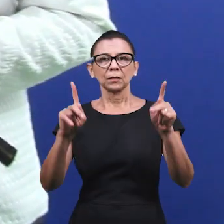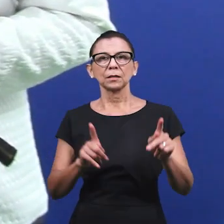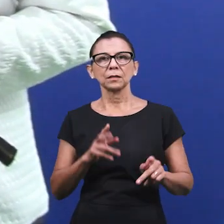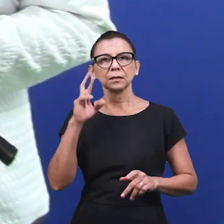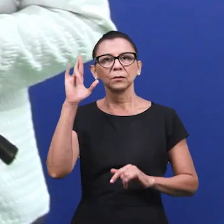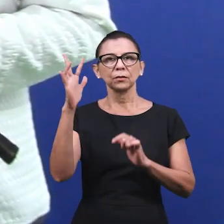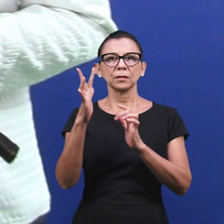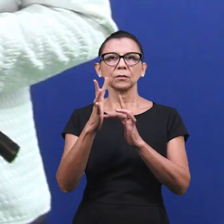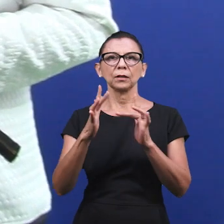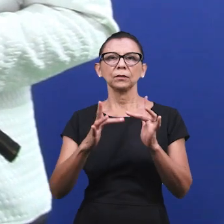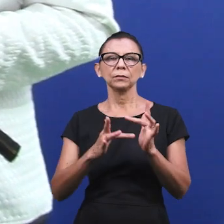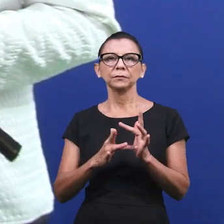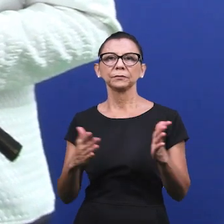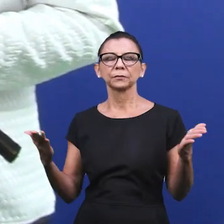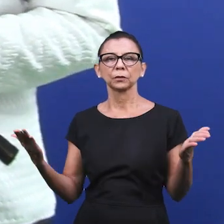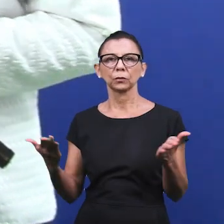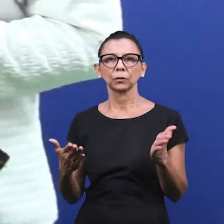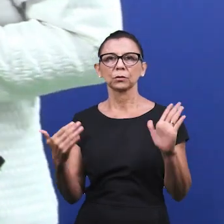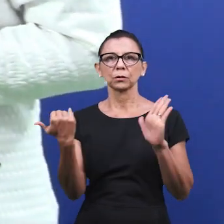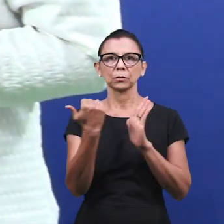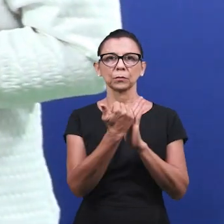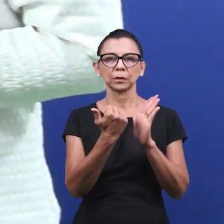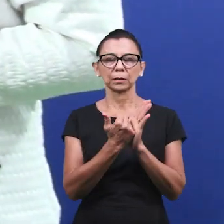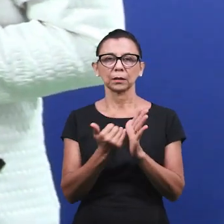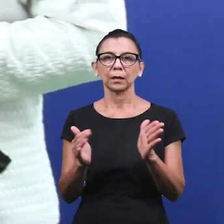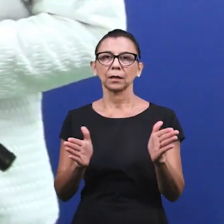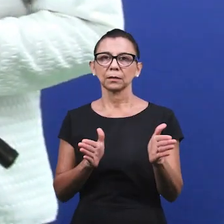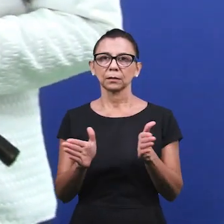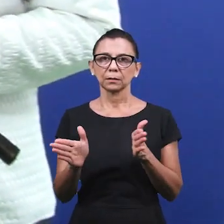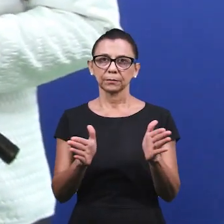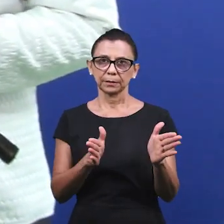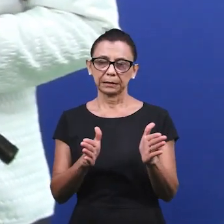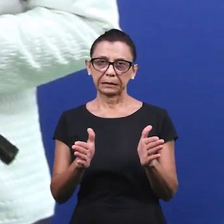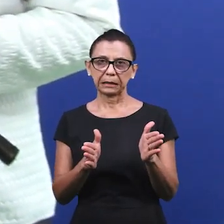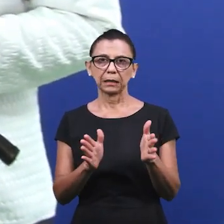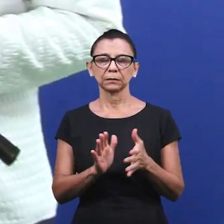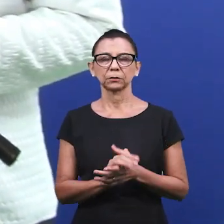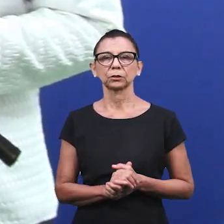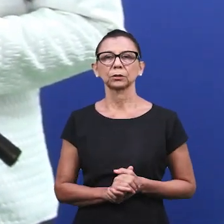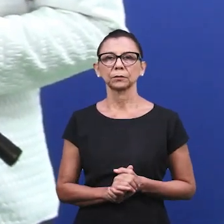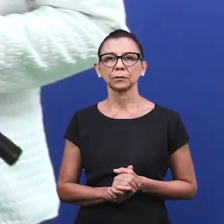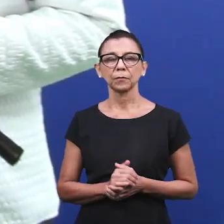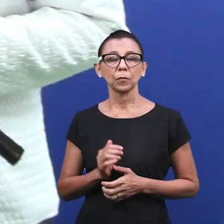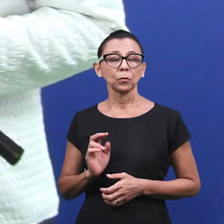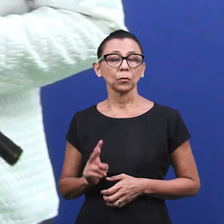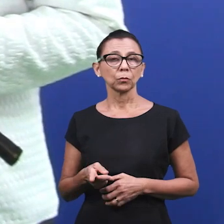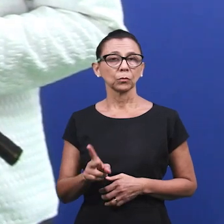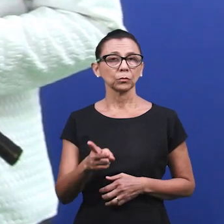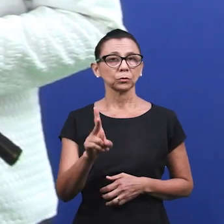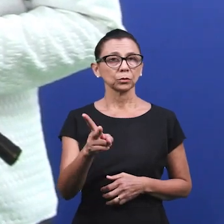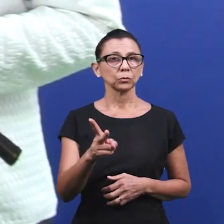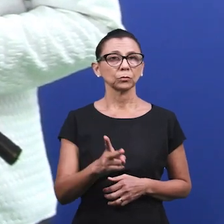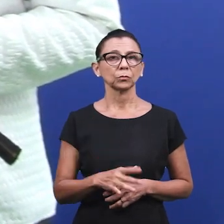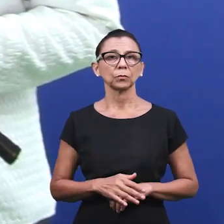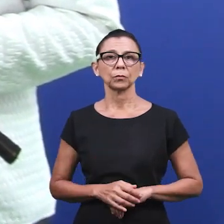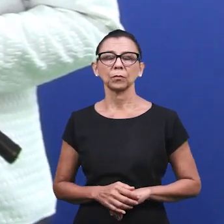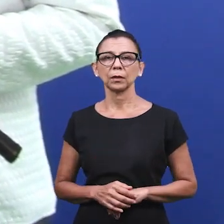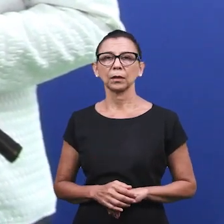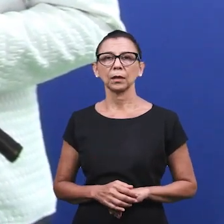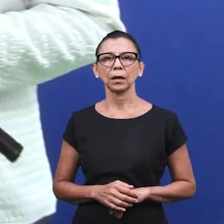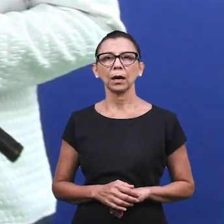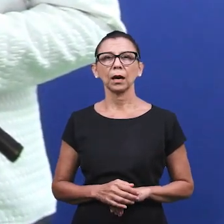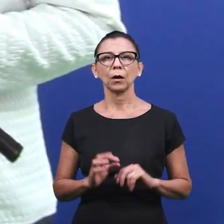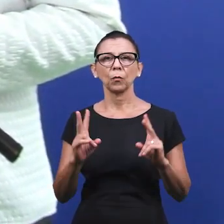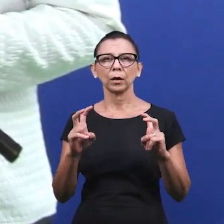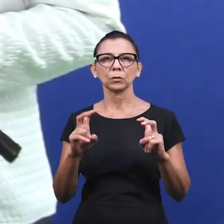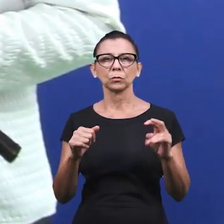La paix du Seigneur Jésus. Aujourd'hui, dans le volet accessibilité, nous allons continuer à